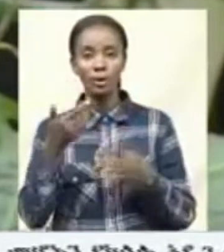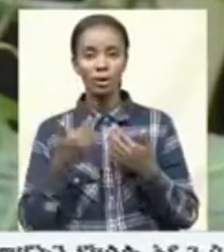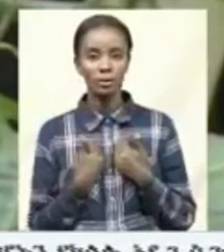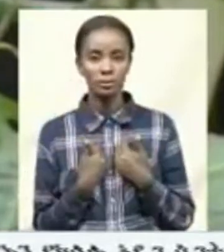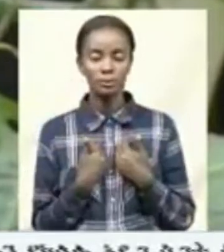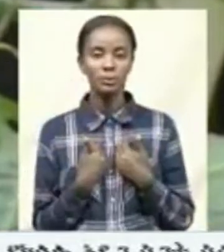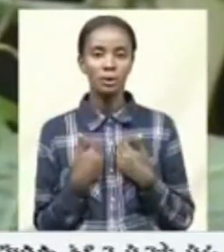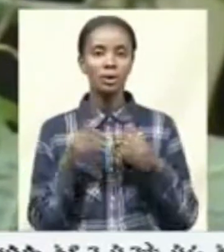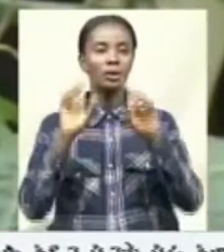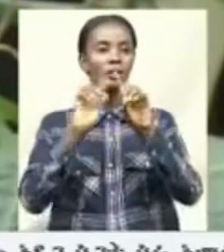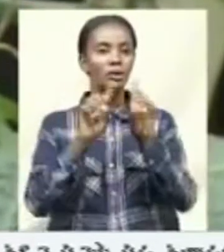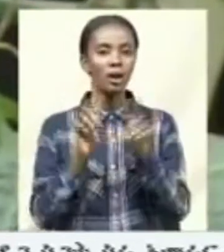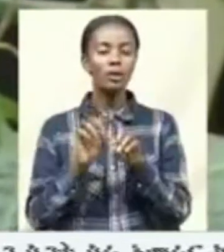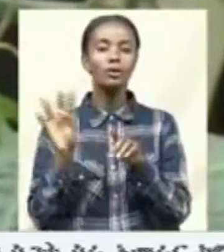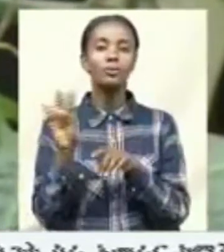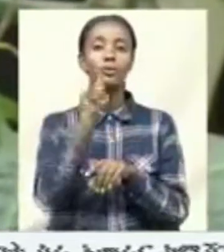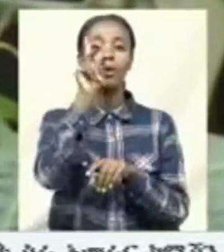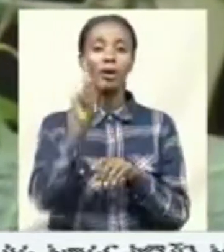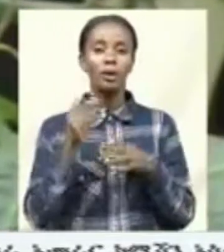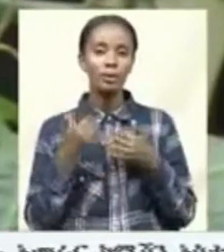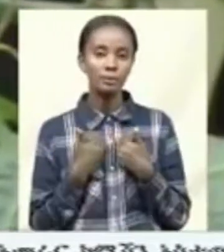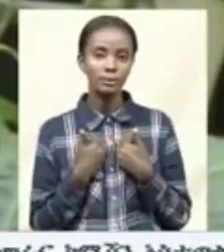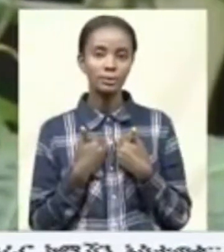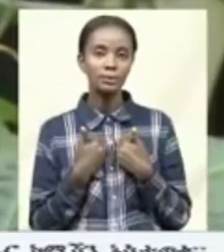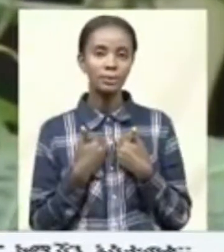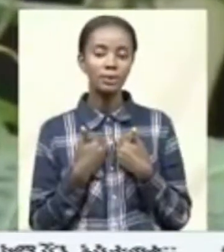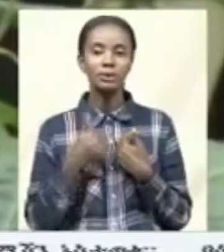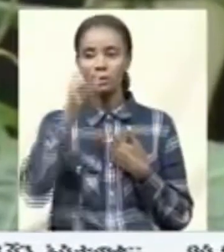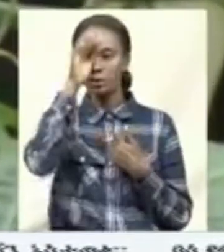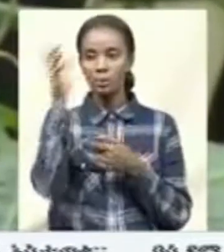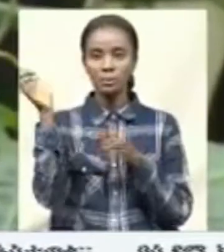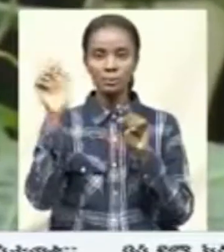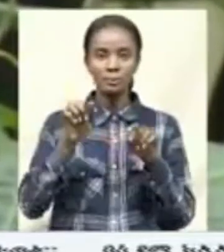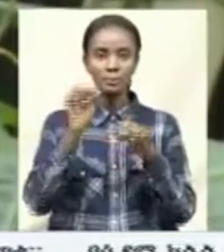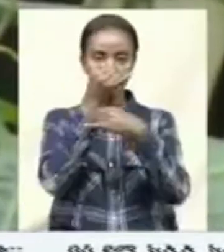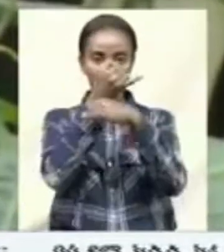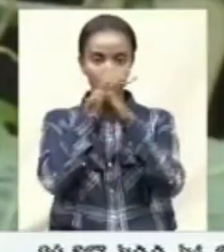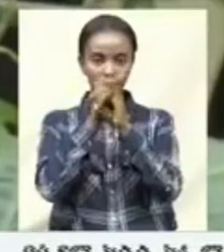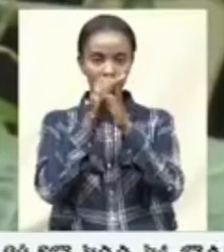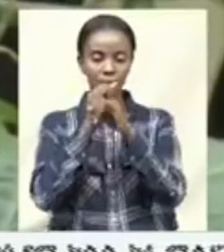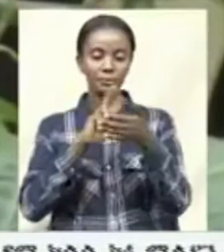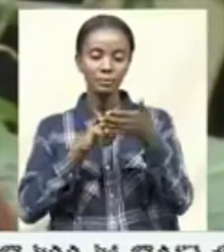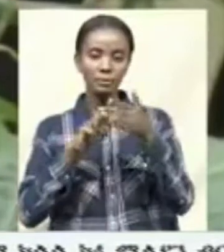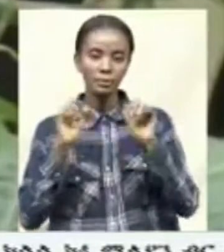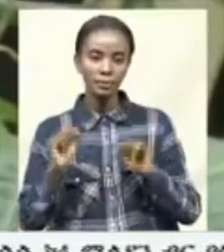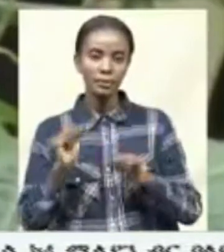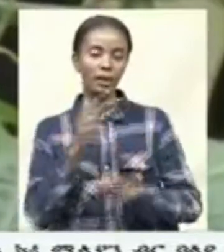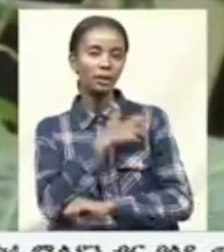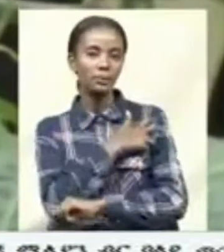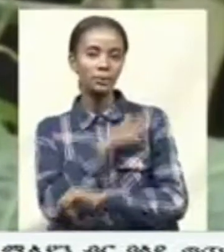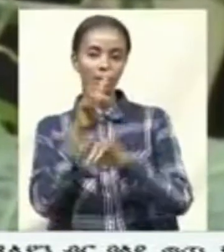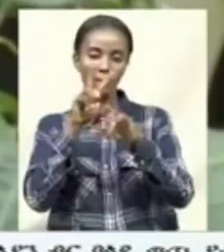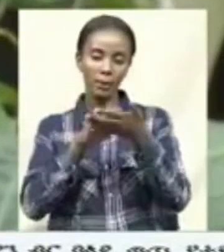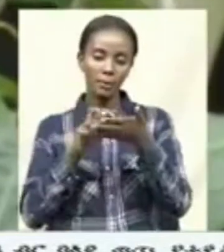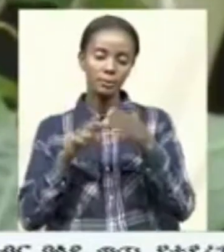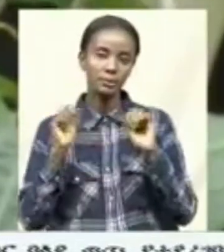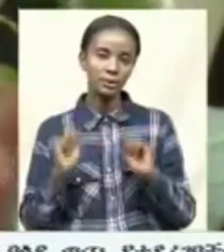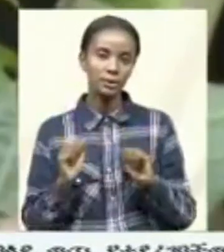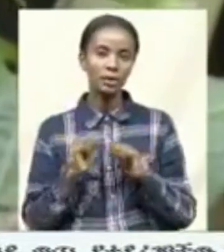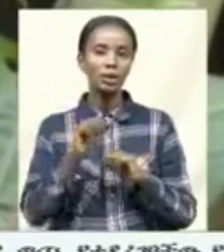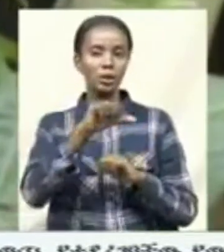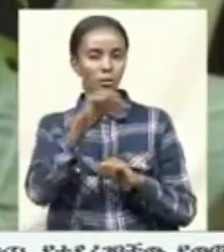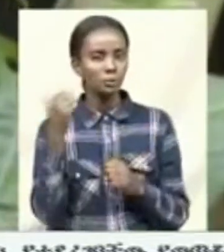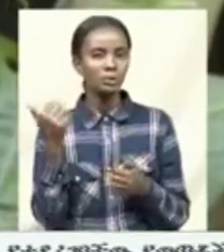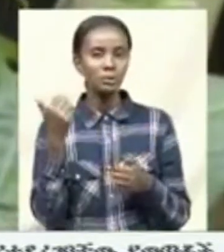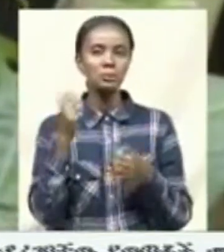ያላቸው፣ የተለያየ ሙያ ያላቸው ሰዎች እዚህ መጥተው የኢንጂነሪንግን ማንበብ እንዲችሉ የሕክምና ማንበብ እንዲችሉ